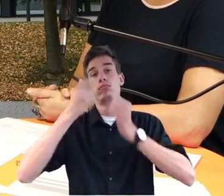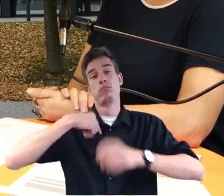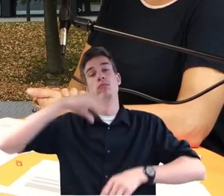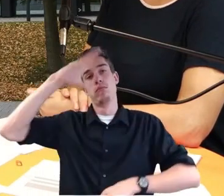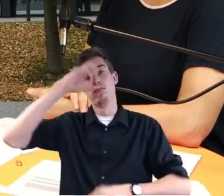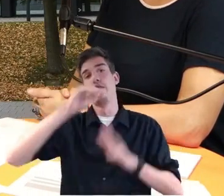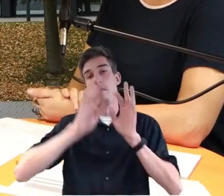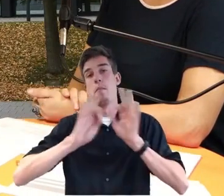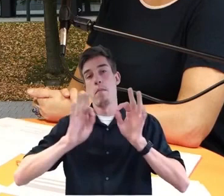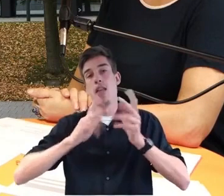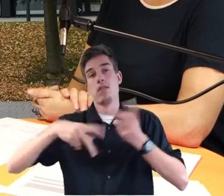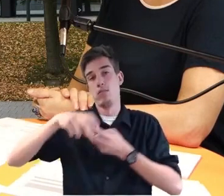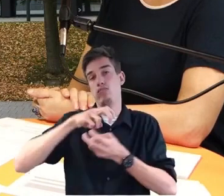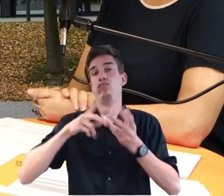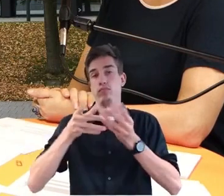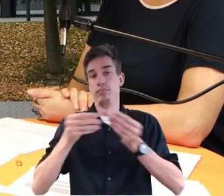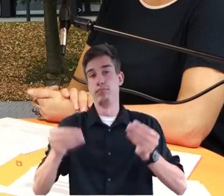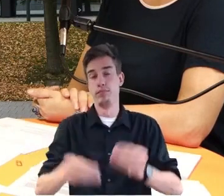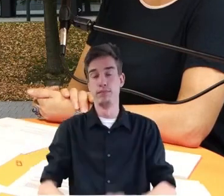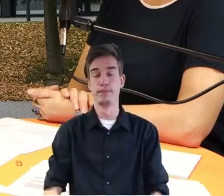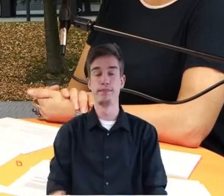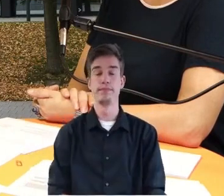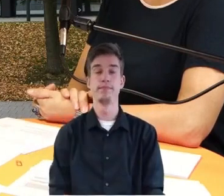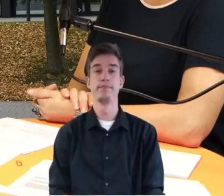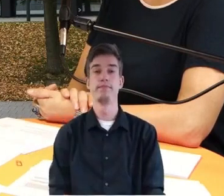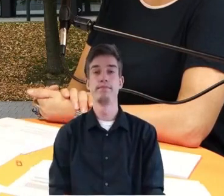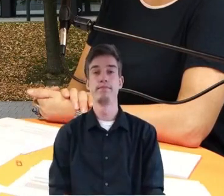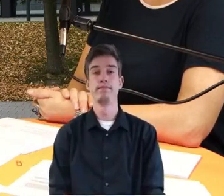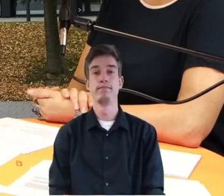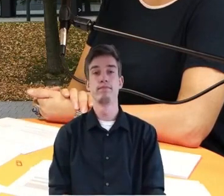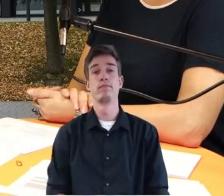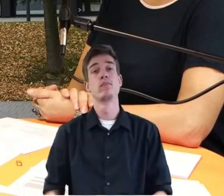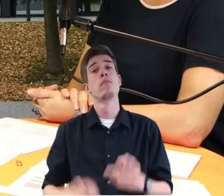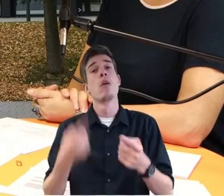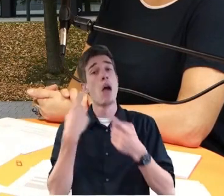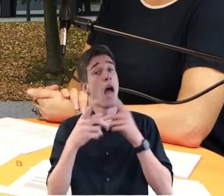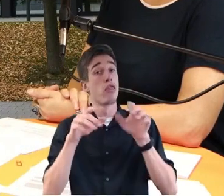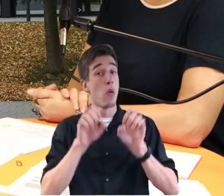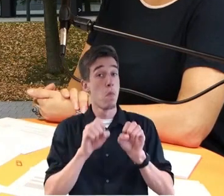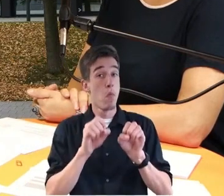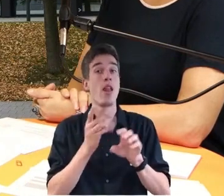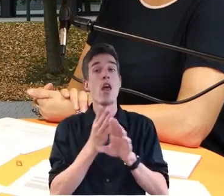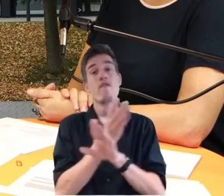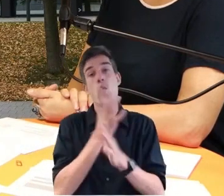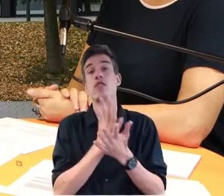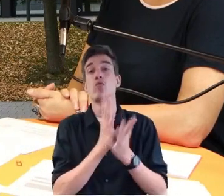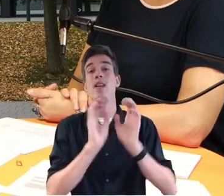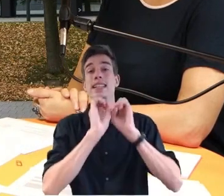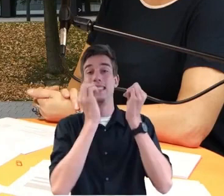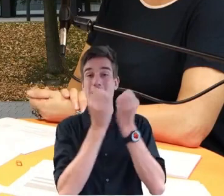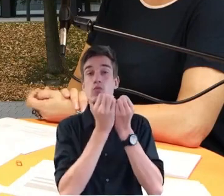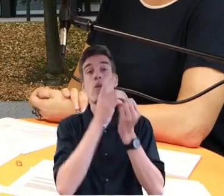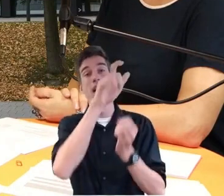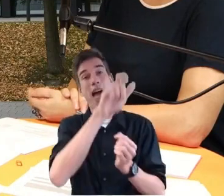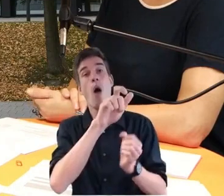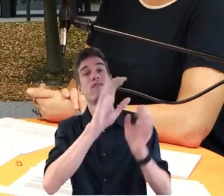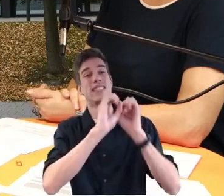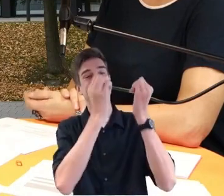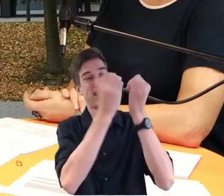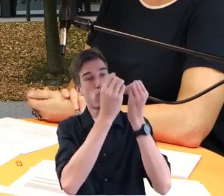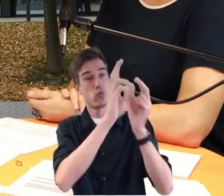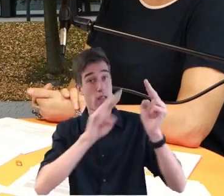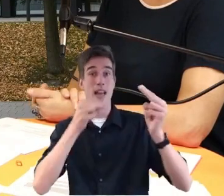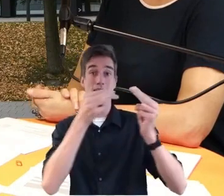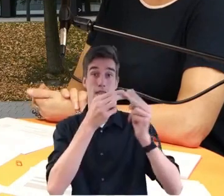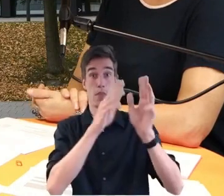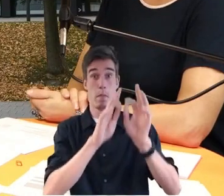andere möglichkeit ist eben dass wir entweder vorgefertigte oder speziell angepasste szenarien entwickeln und den stab eben